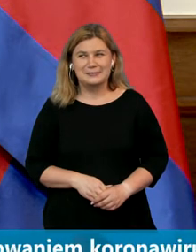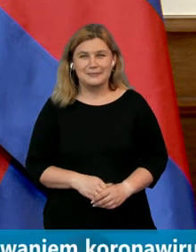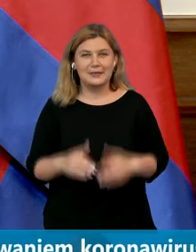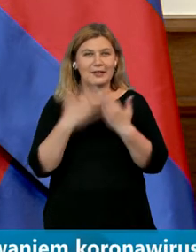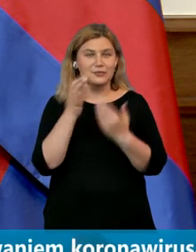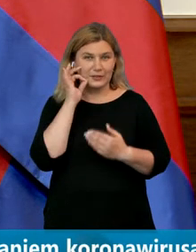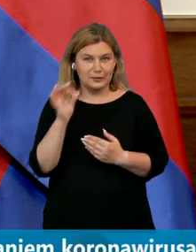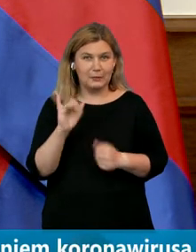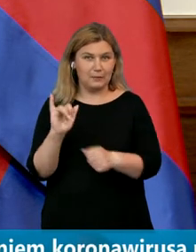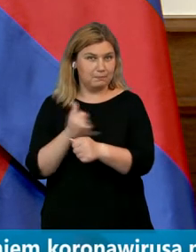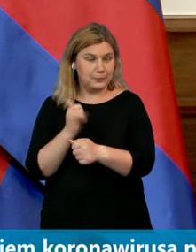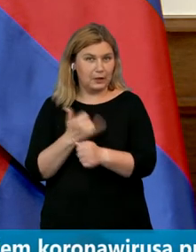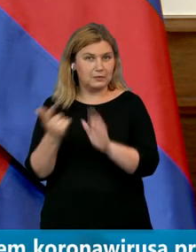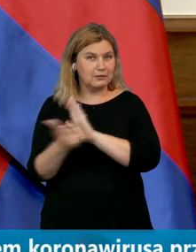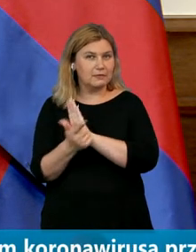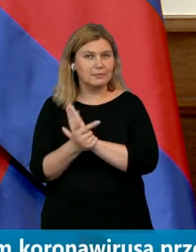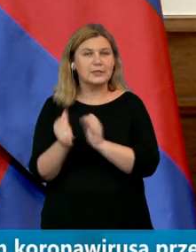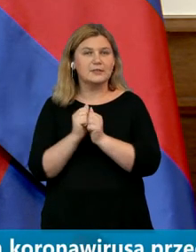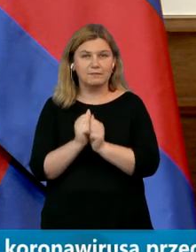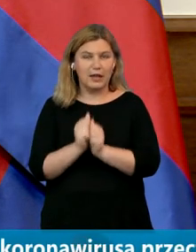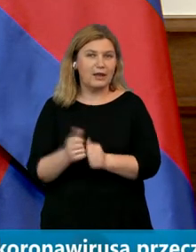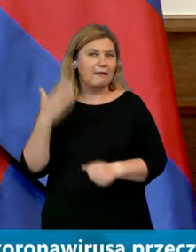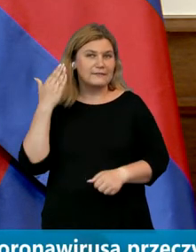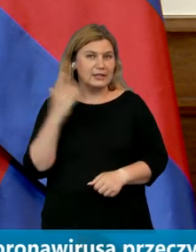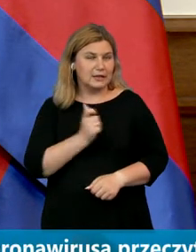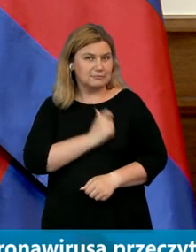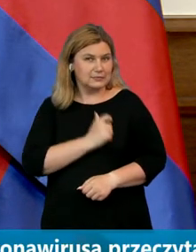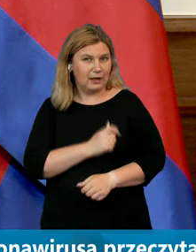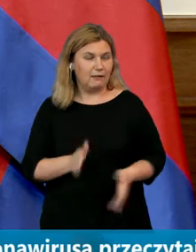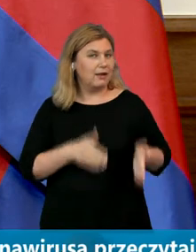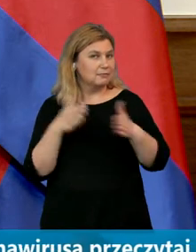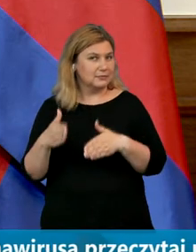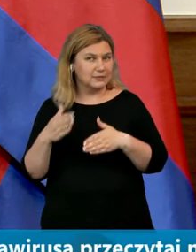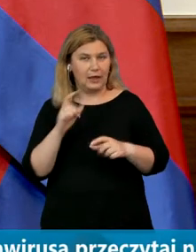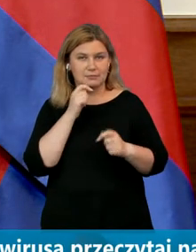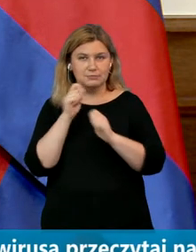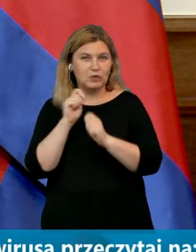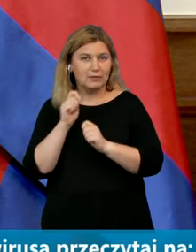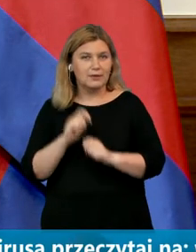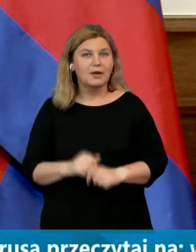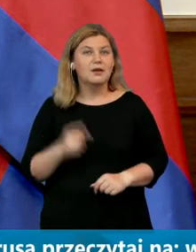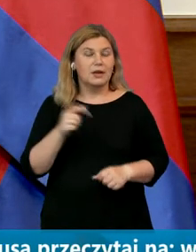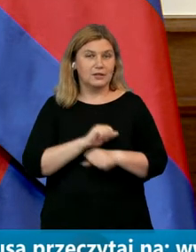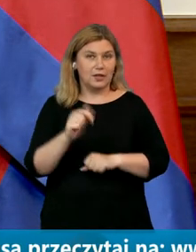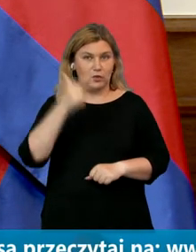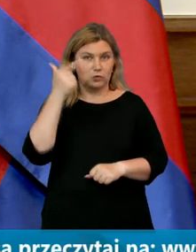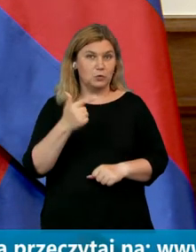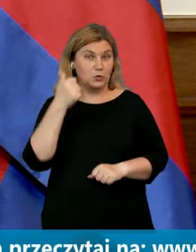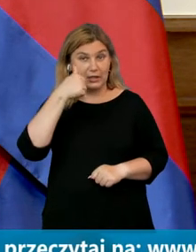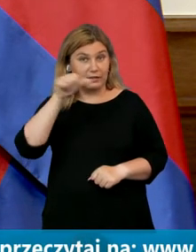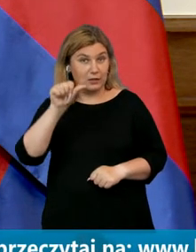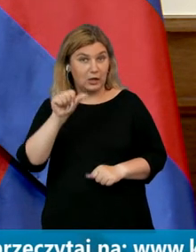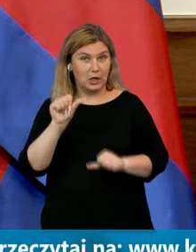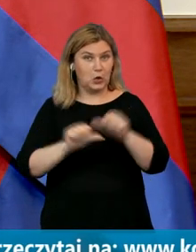Dzień dobry, piątek, 17 września. Witam bardzo serdecznie na kolejnym czacie. Jesteśmy w drugim tygodniu